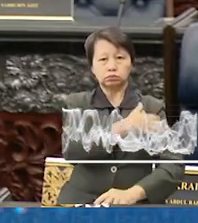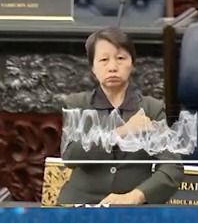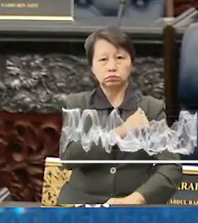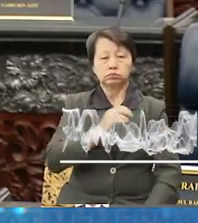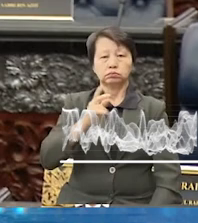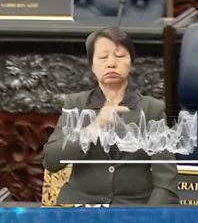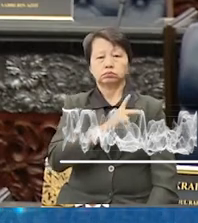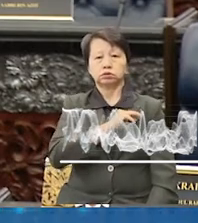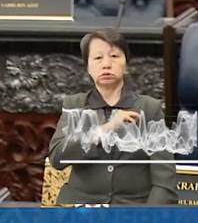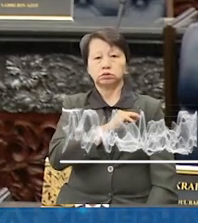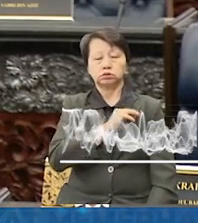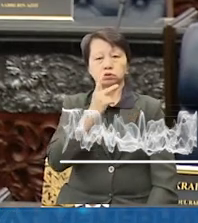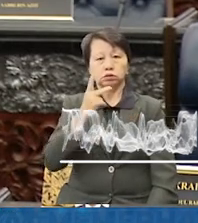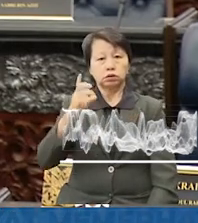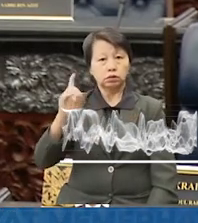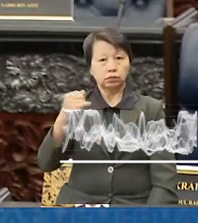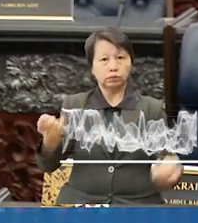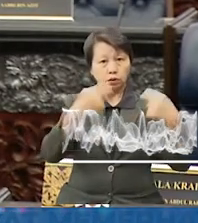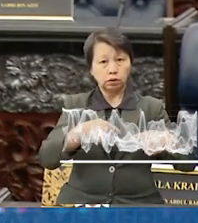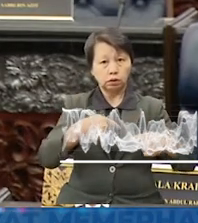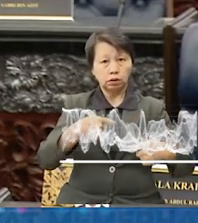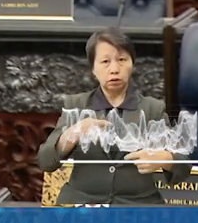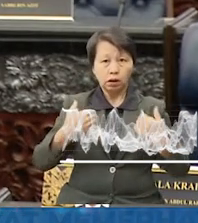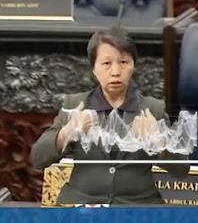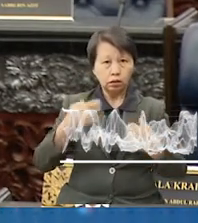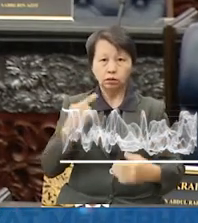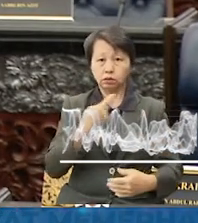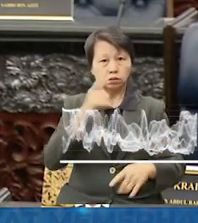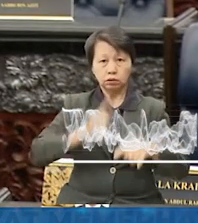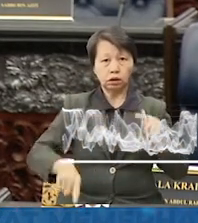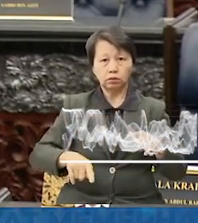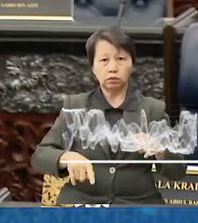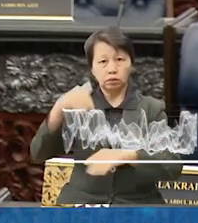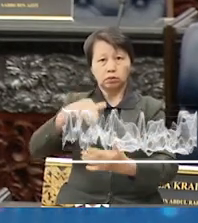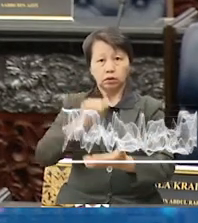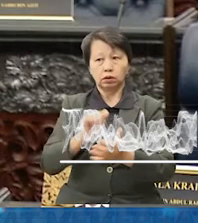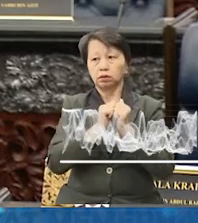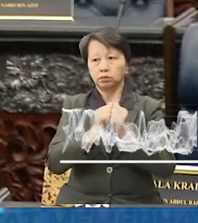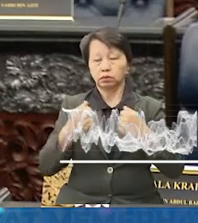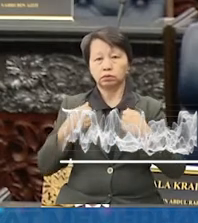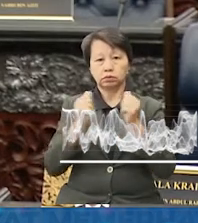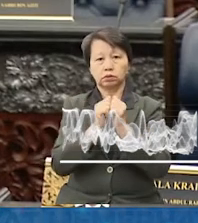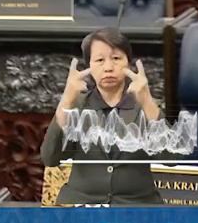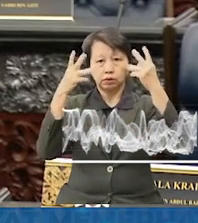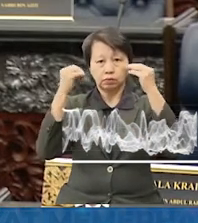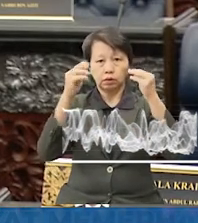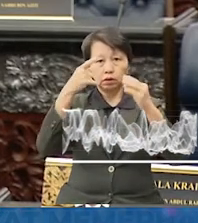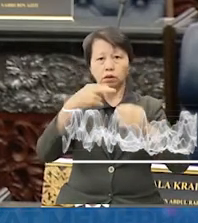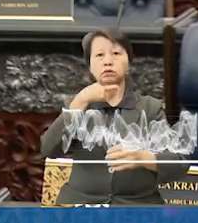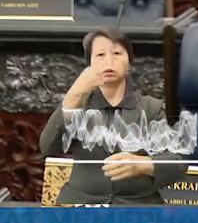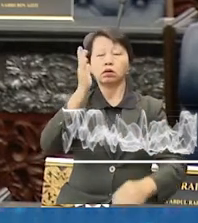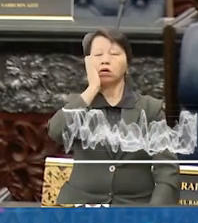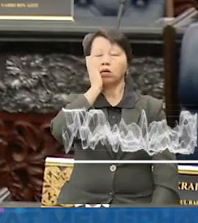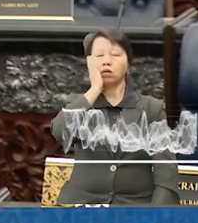Komunikasi pun hadir, atau bagaimana? Adakah kita tidak boleh pada malam ini berhimpun dengan Yang Amat-Muat Perdana Menteri untuk melakukan